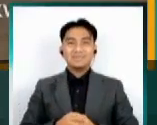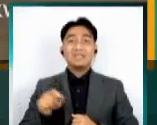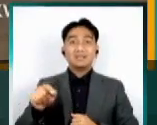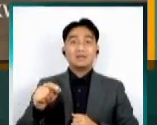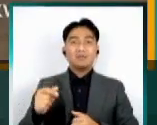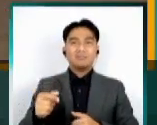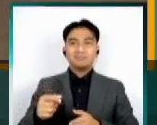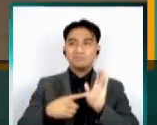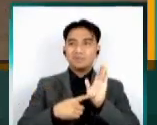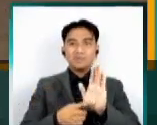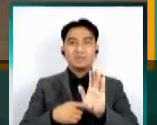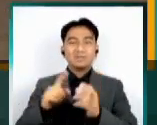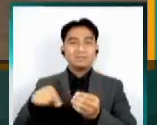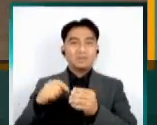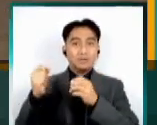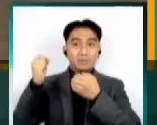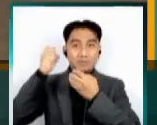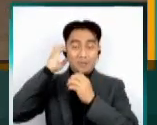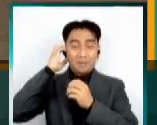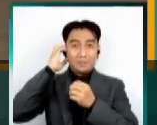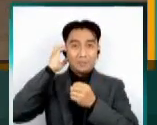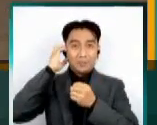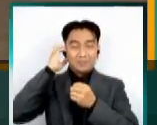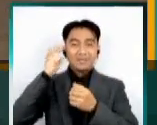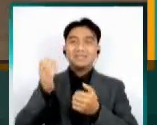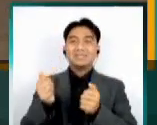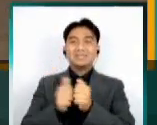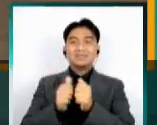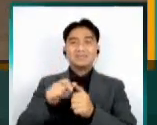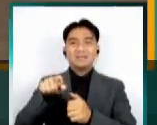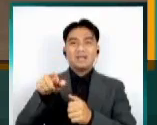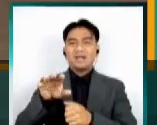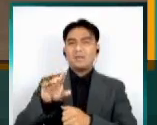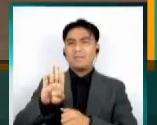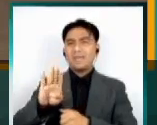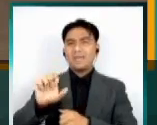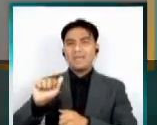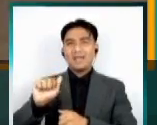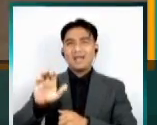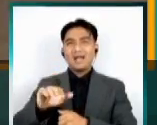the Song, hosted by Thea Astley sa September